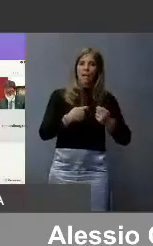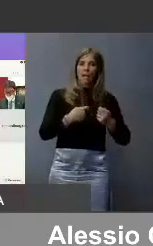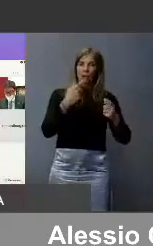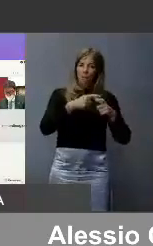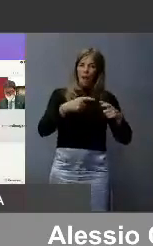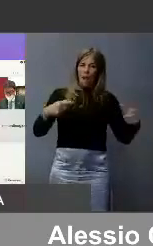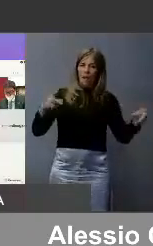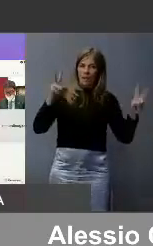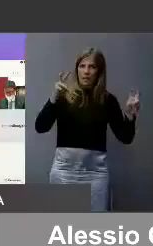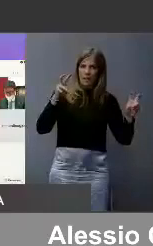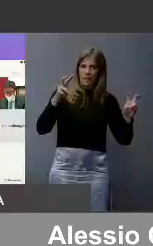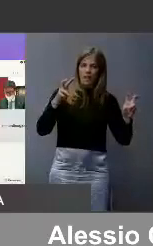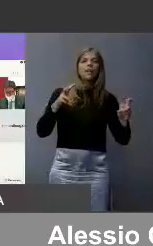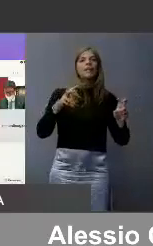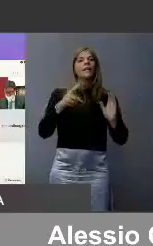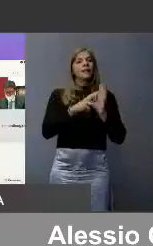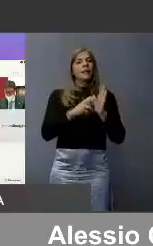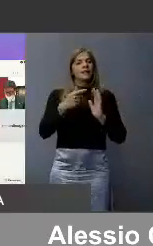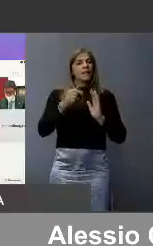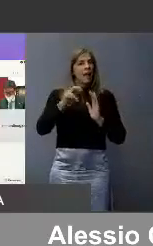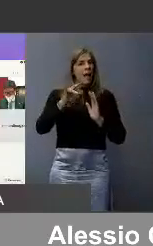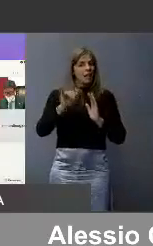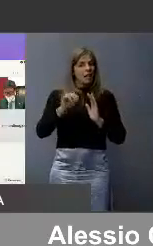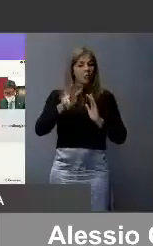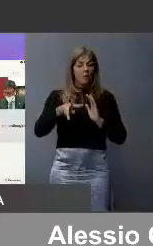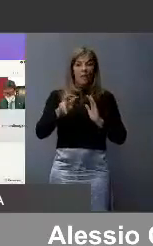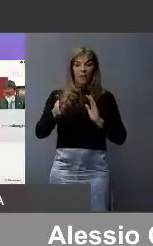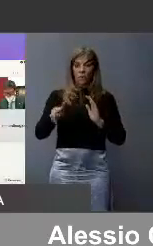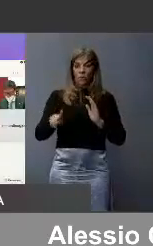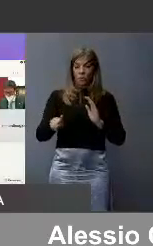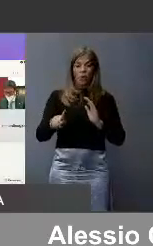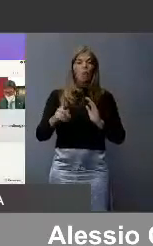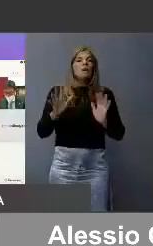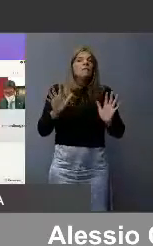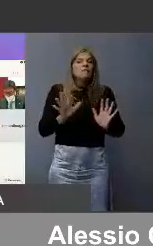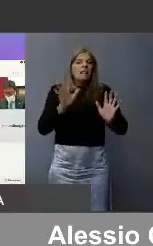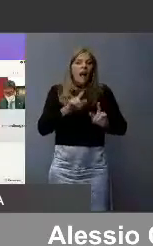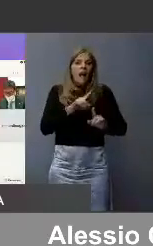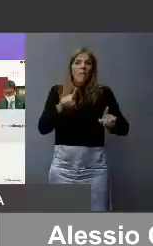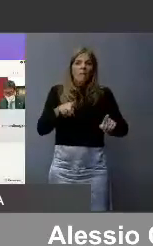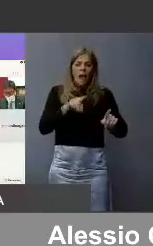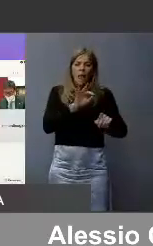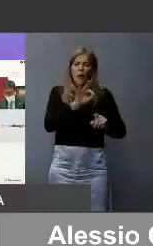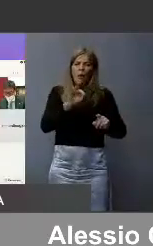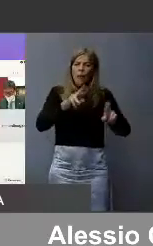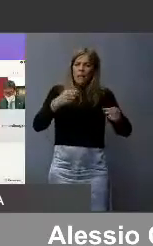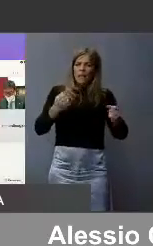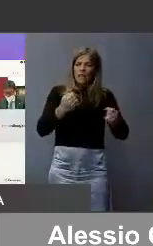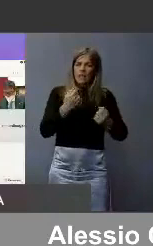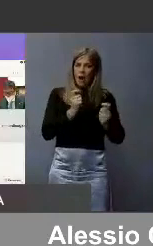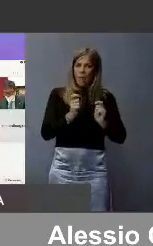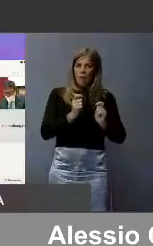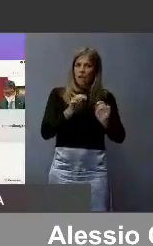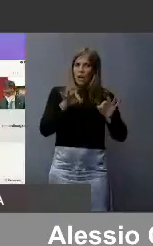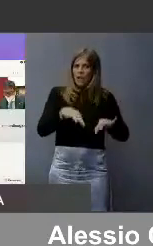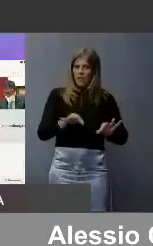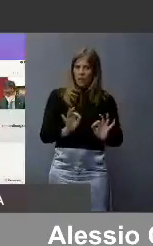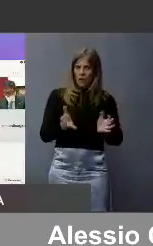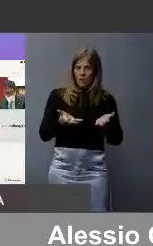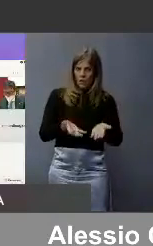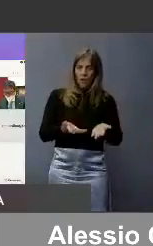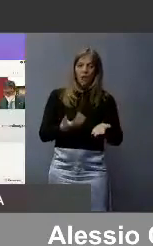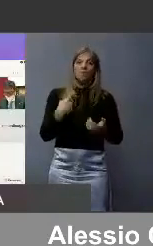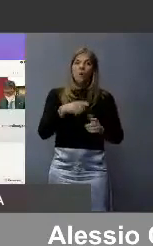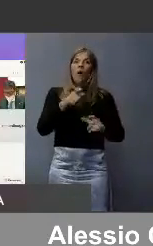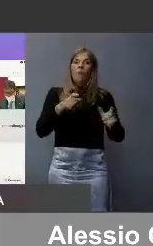2021 che sembrerebbe che non siano ancora arrivate ad alcune attività commerciali gli stessi commercianti si sono